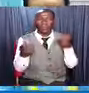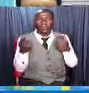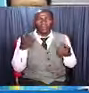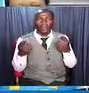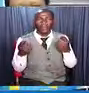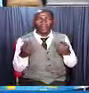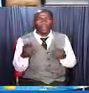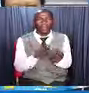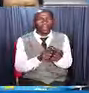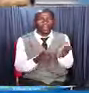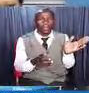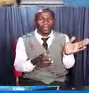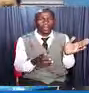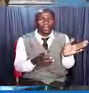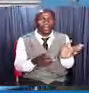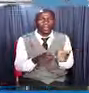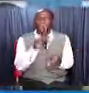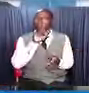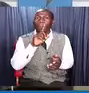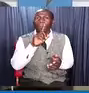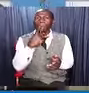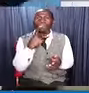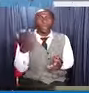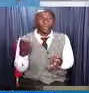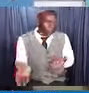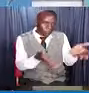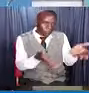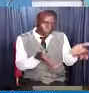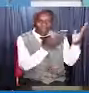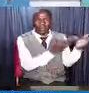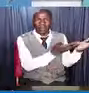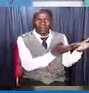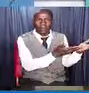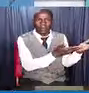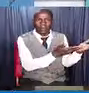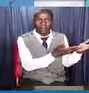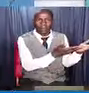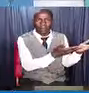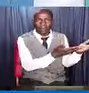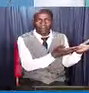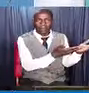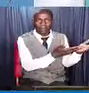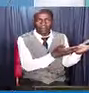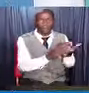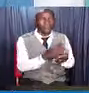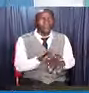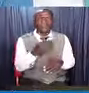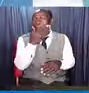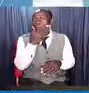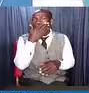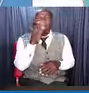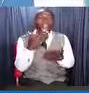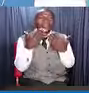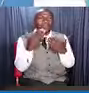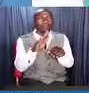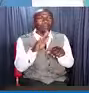tea leaves. Na mahindi hayo. And this maize. Na maharagwe yale. And the beans. Pelekeni. Take it. Haya. Mara. Asante. Okay, thank